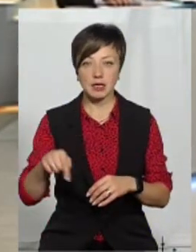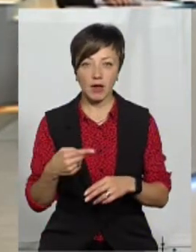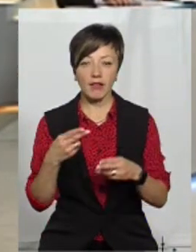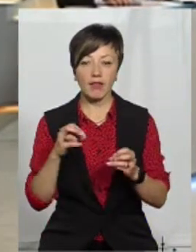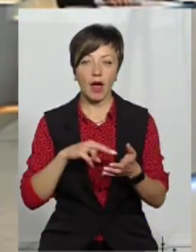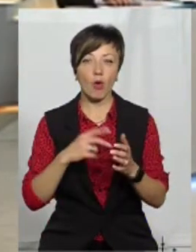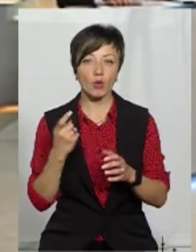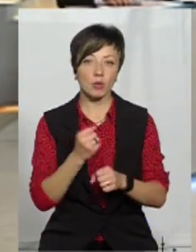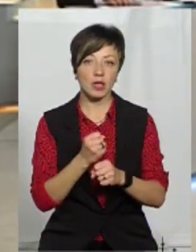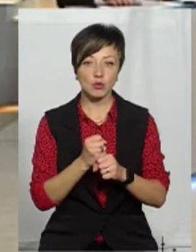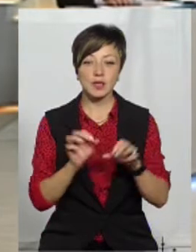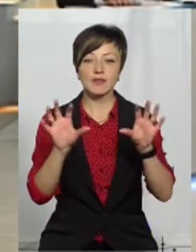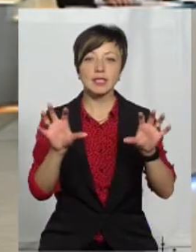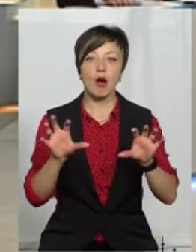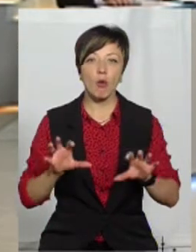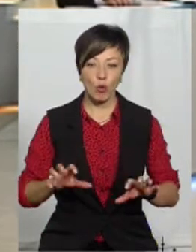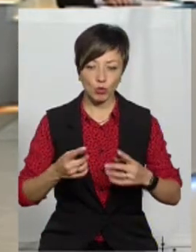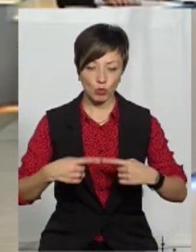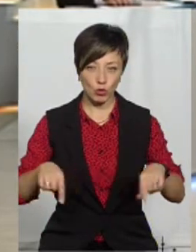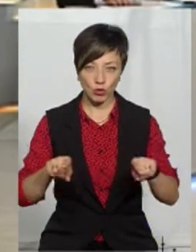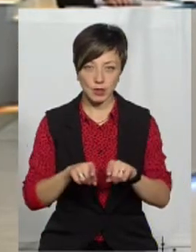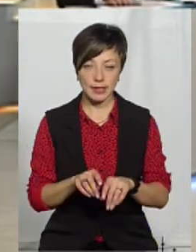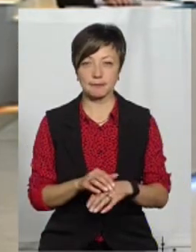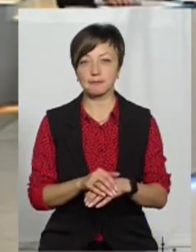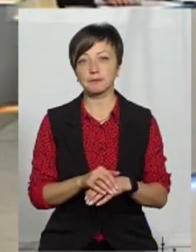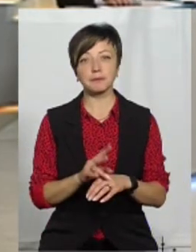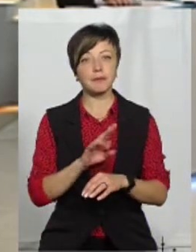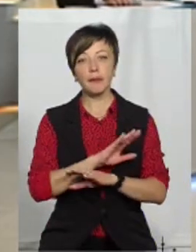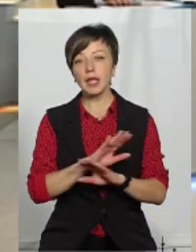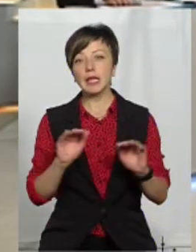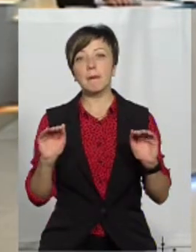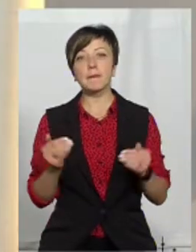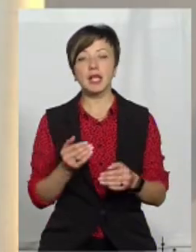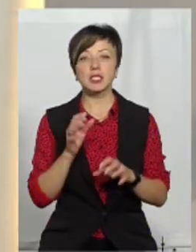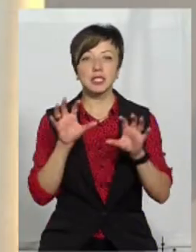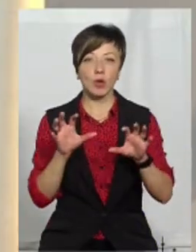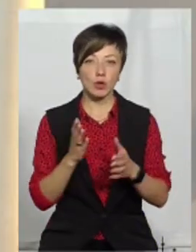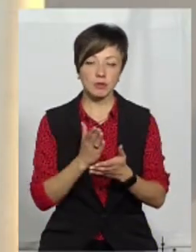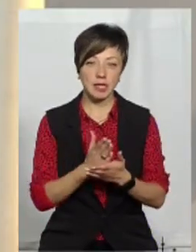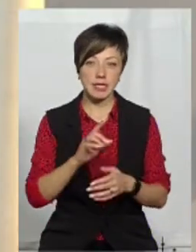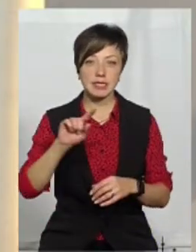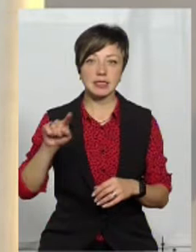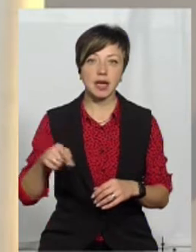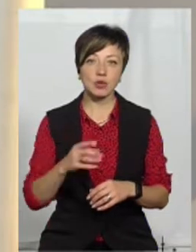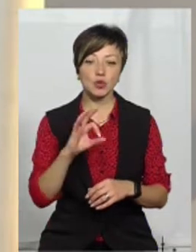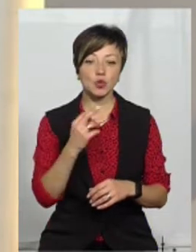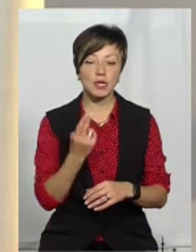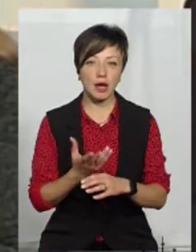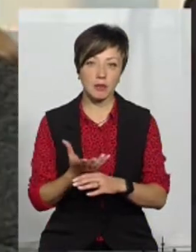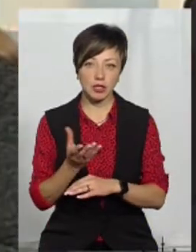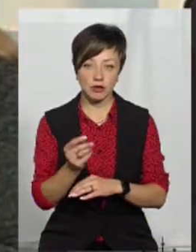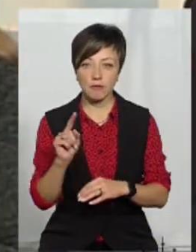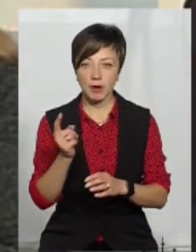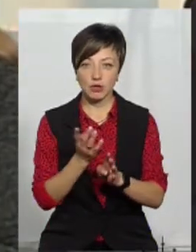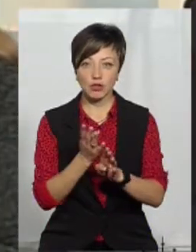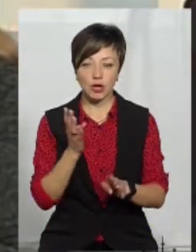економіка працює в законному руслі. Не менш важливим також напрямком роботи ДВС є стягнення соціальних платежів. І тут